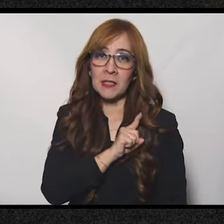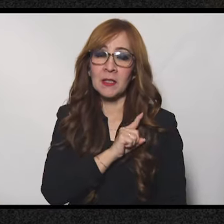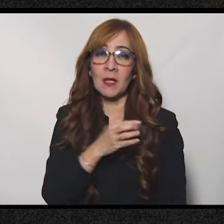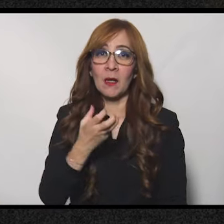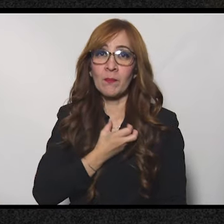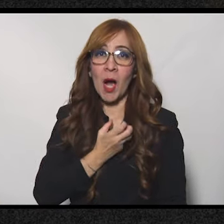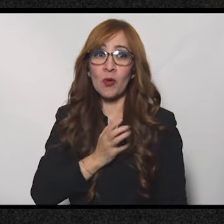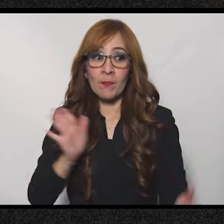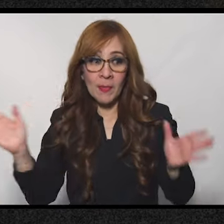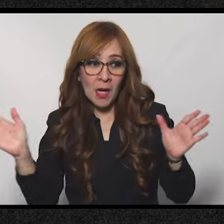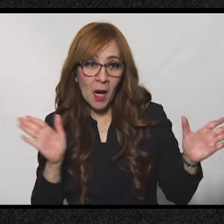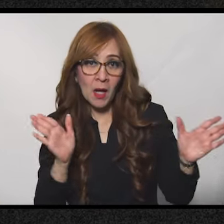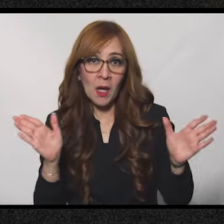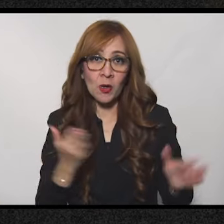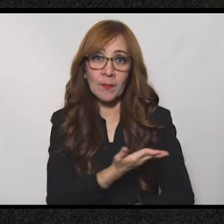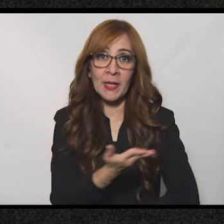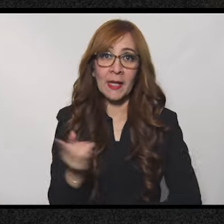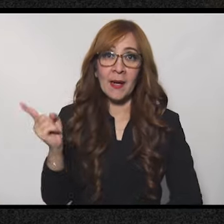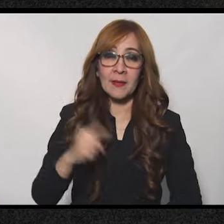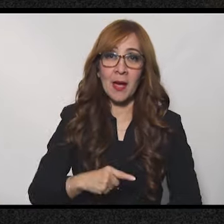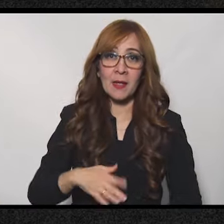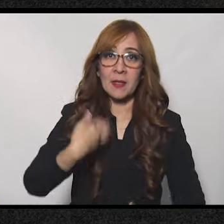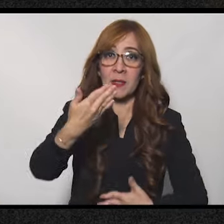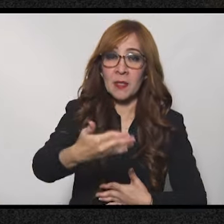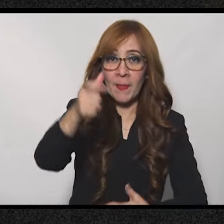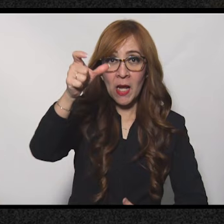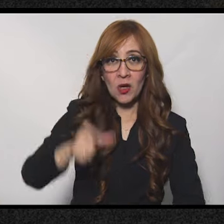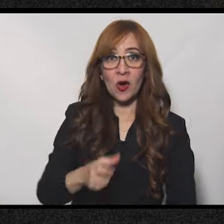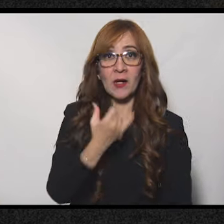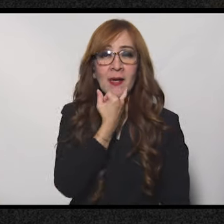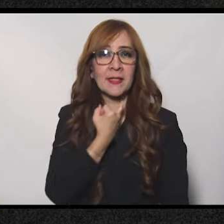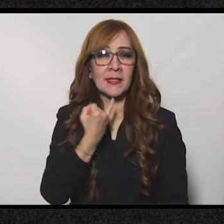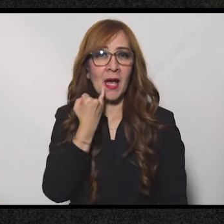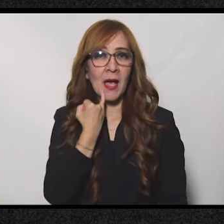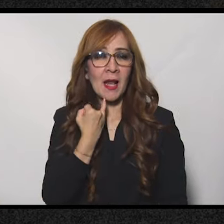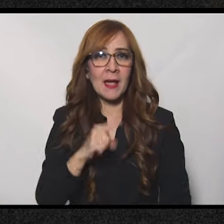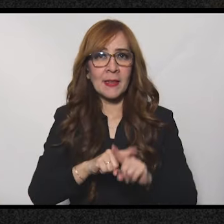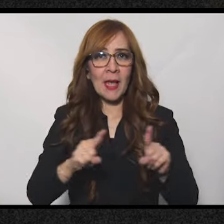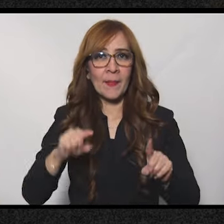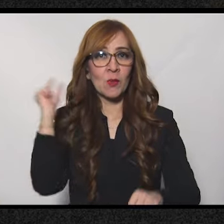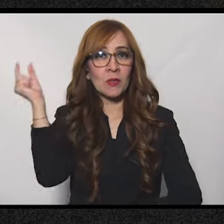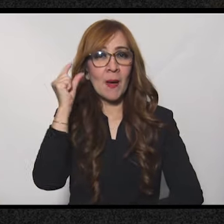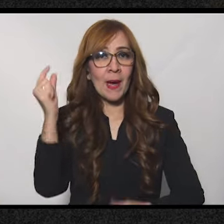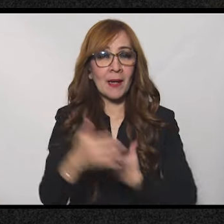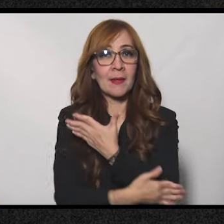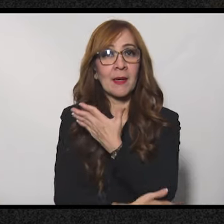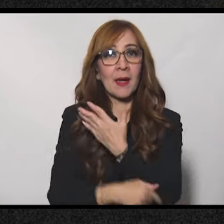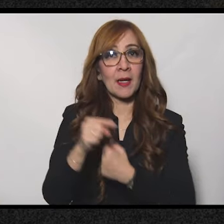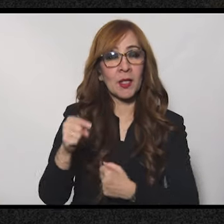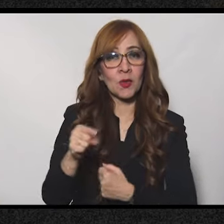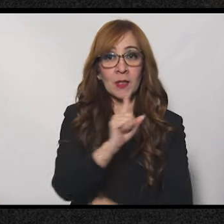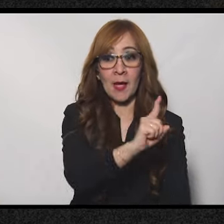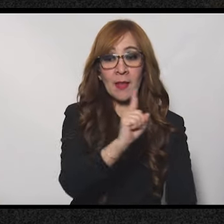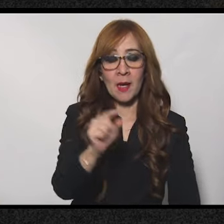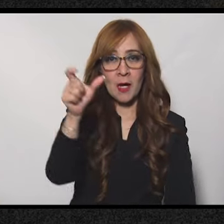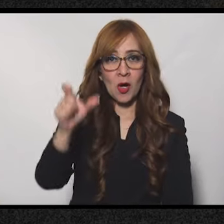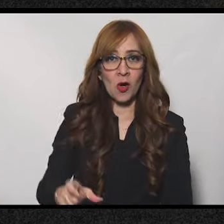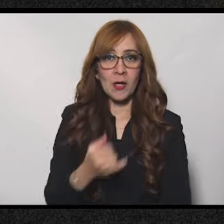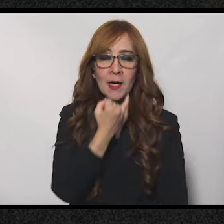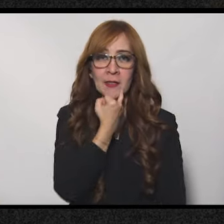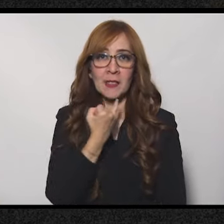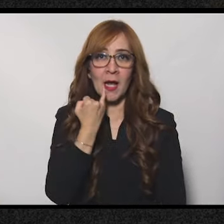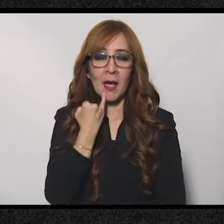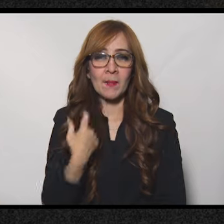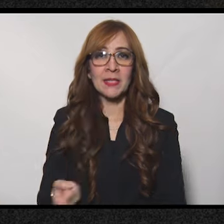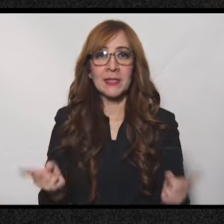akan menghalau mereka dari depan orang Israel. Hanya undikanlah dahulu negeri itu di antara orang Israel menjadi